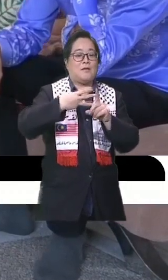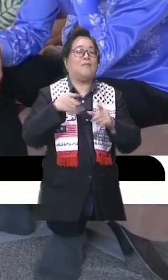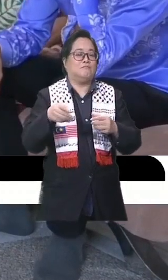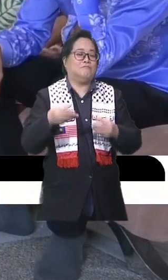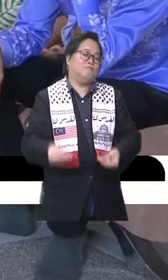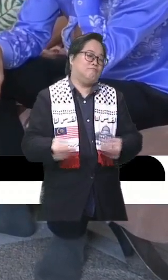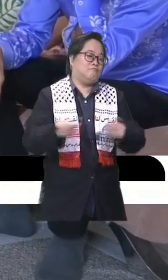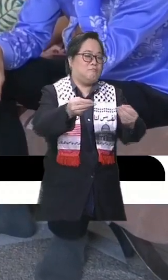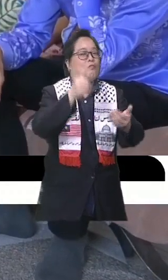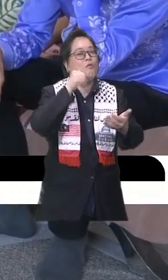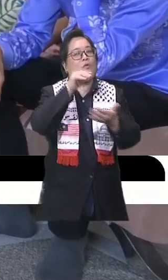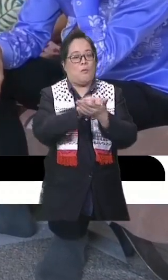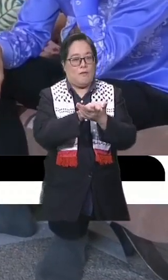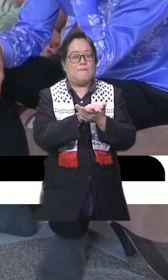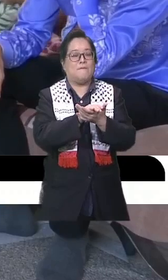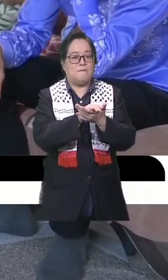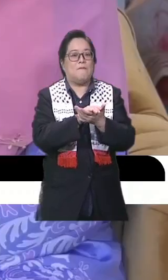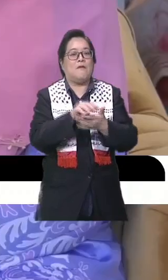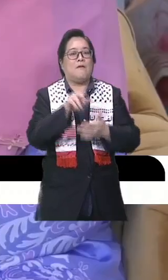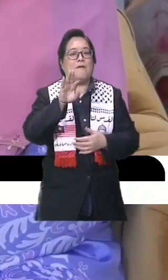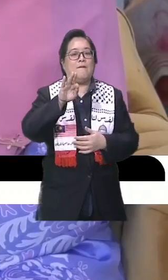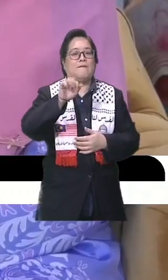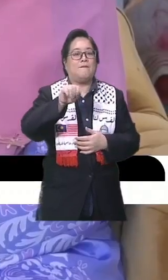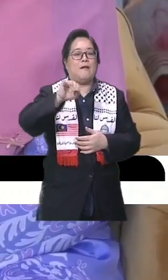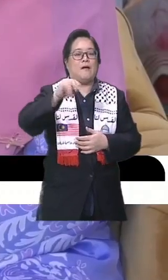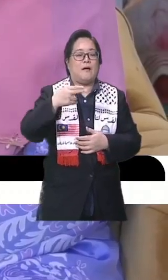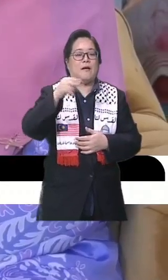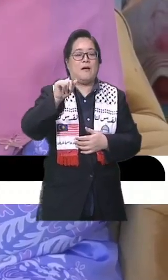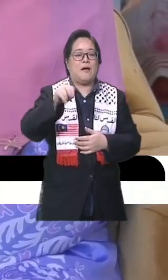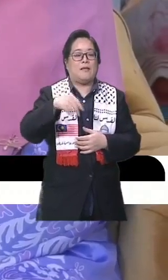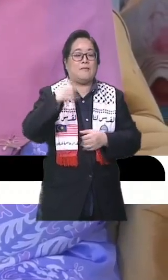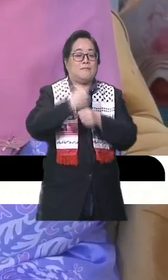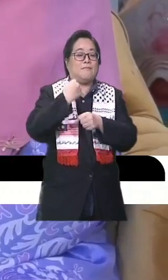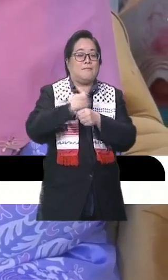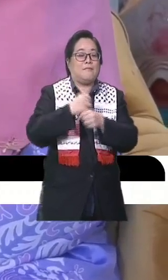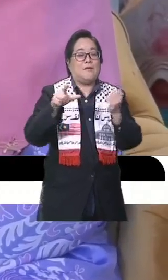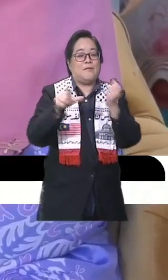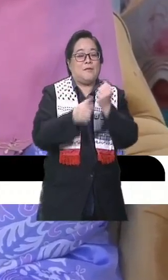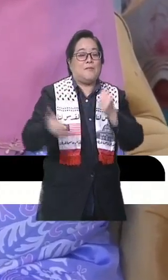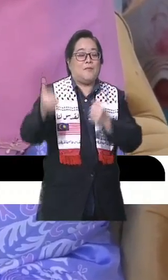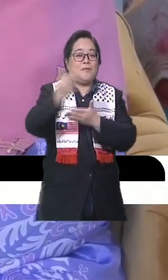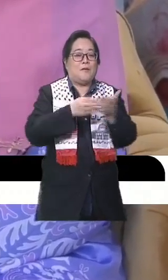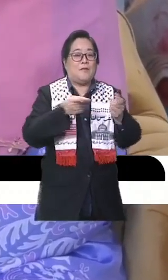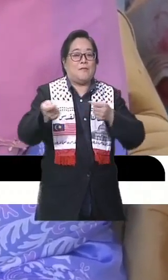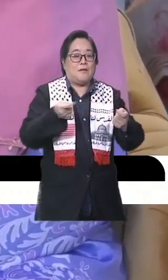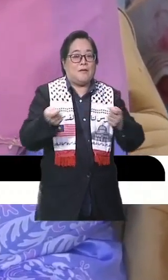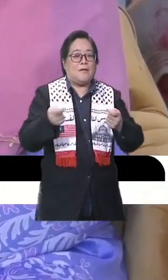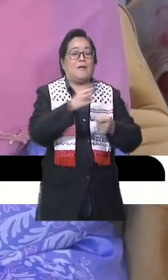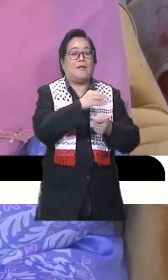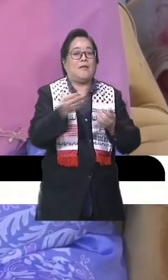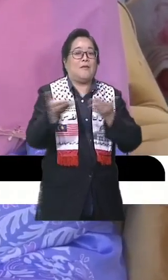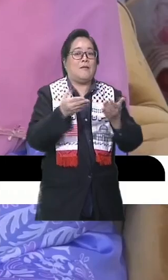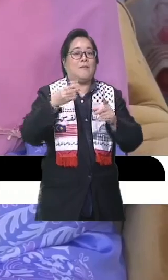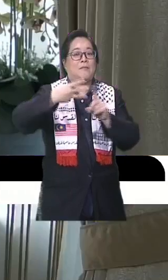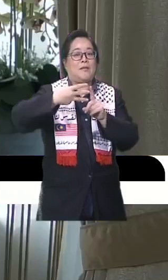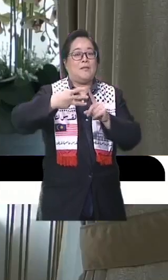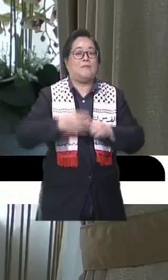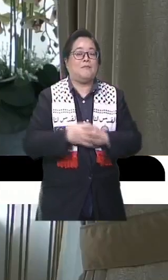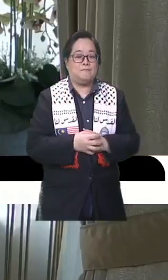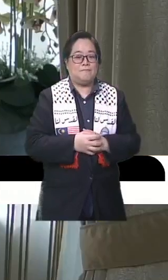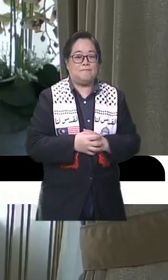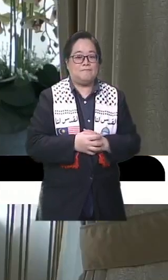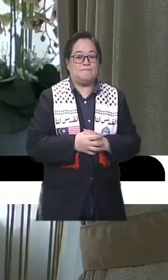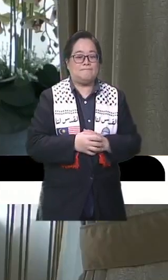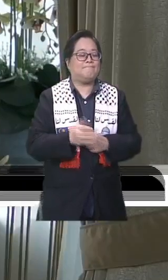diserahkan kepada isteri allahyarham norfah Hana Ibrahim yang bertugas sebagai penolong pengurus bahagian pentadbiran dan fasiliti bernama